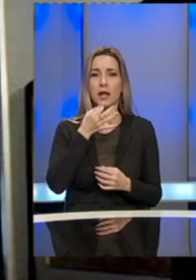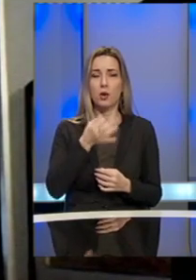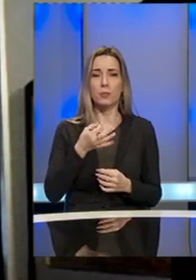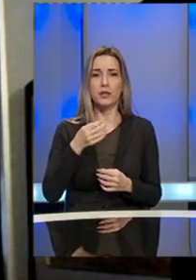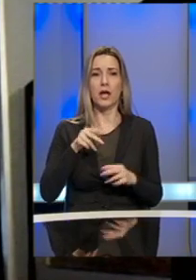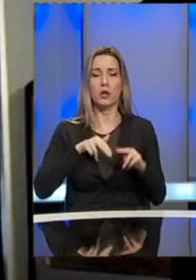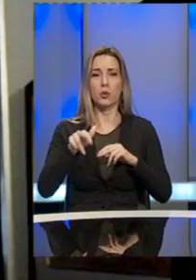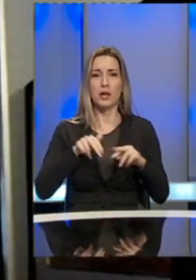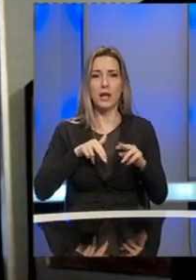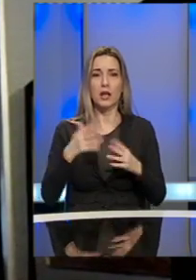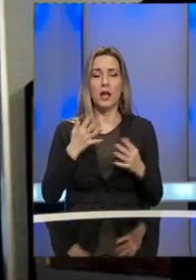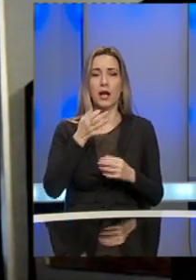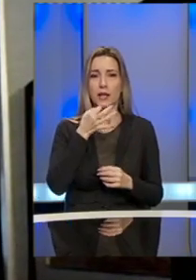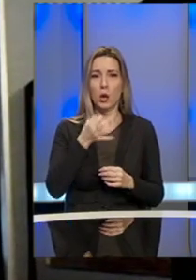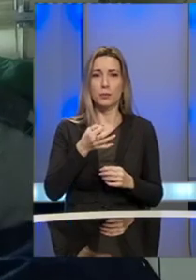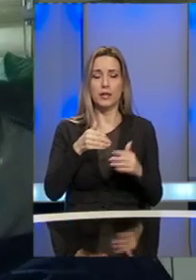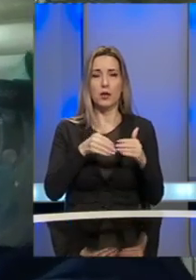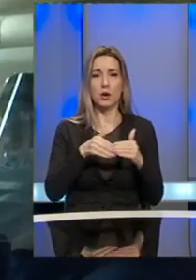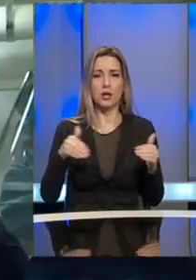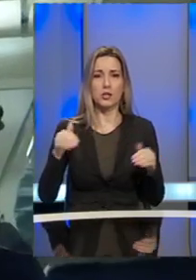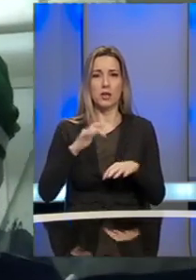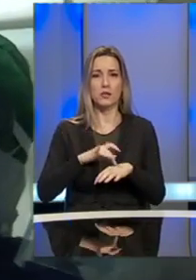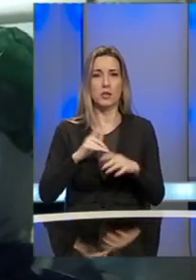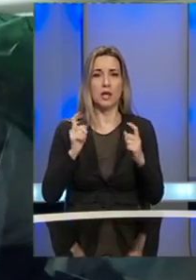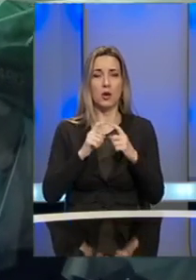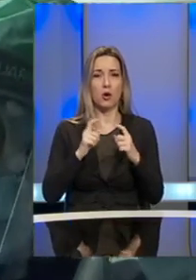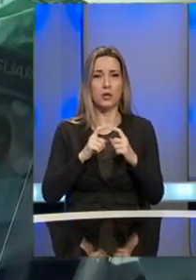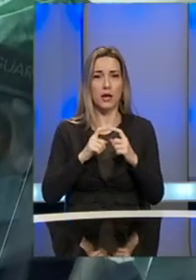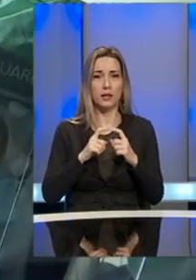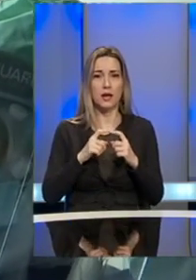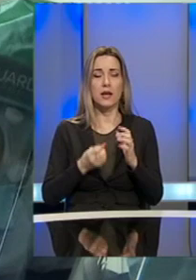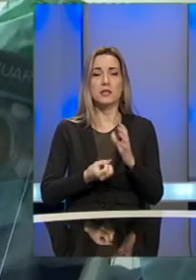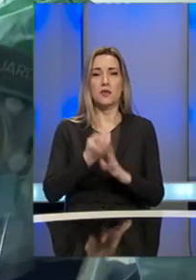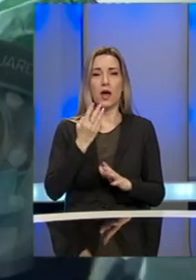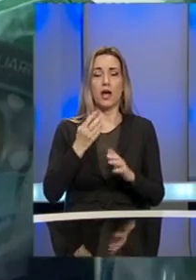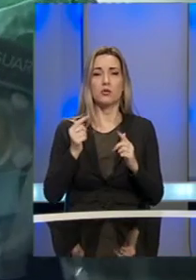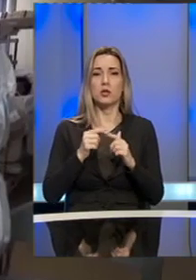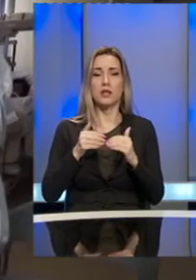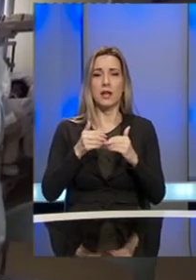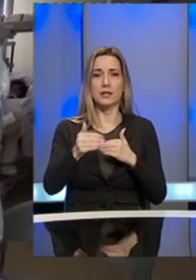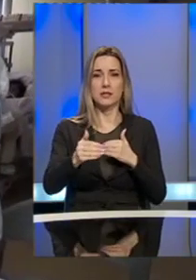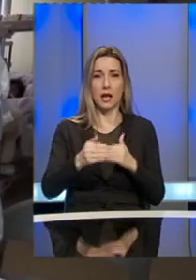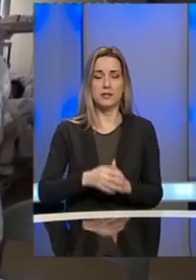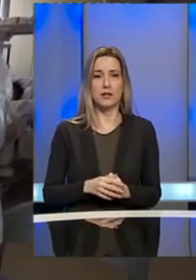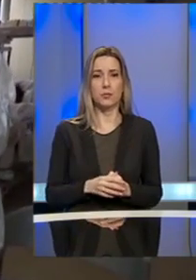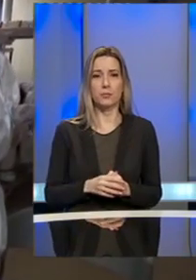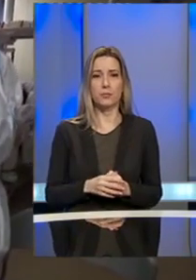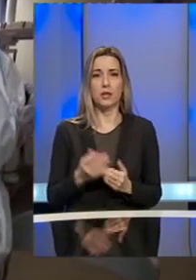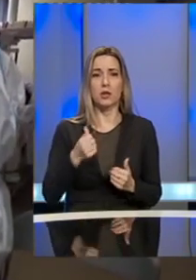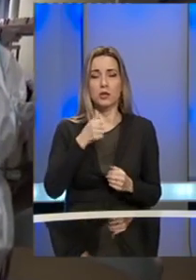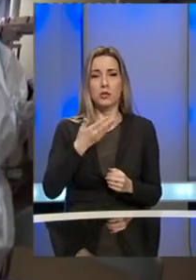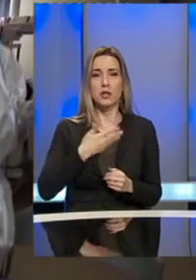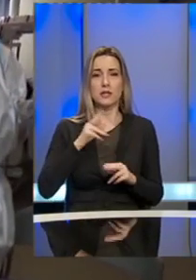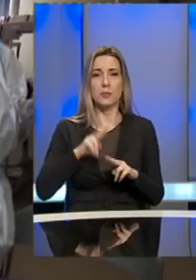kada je u pitanju kretanje, kada je u pitanju ograničavanje socijalnog kontakta, odnosno stvaranje socijalne distance, što mi daje za pravo